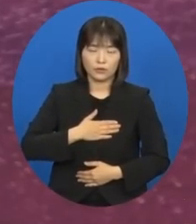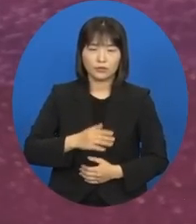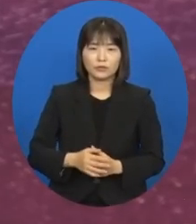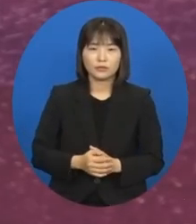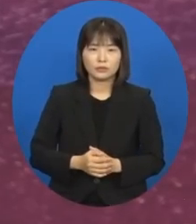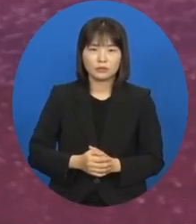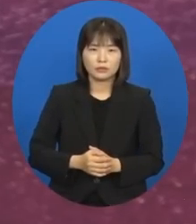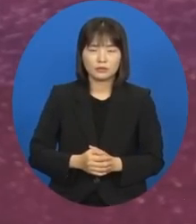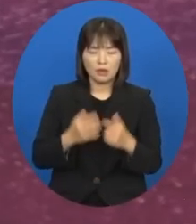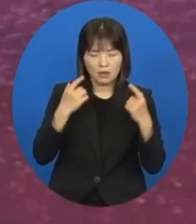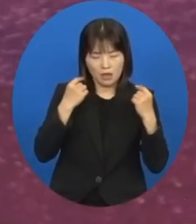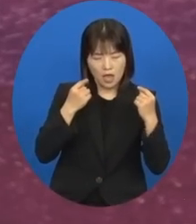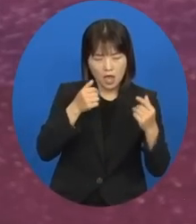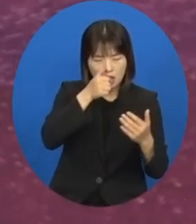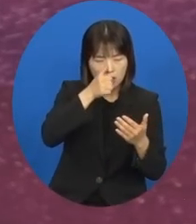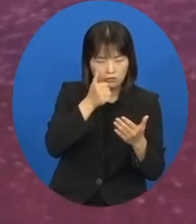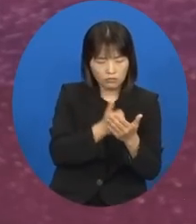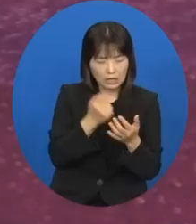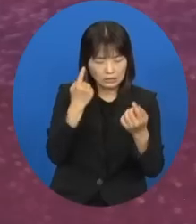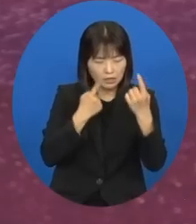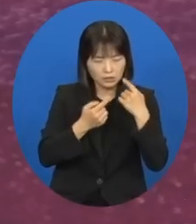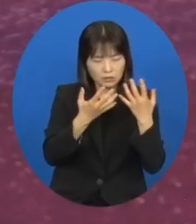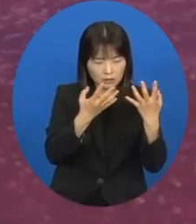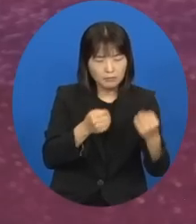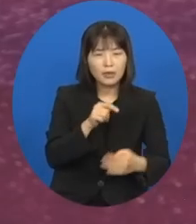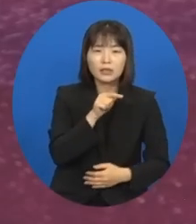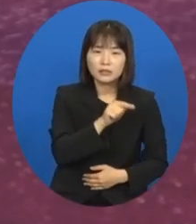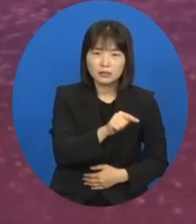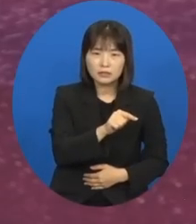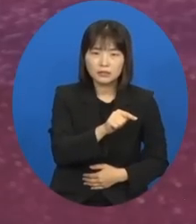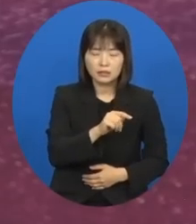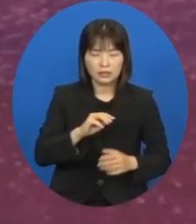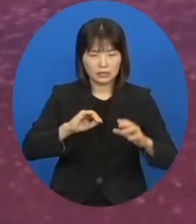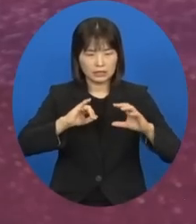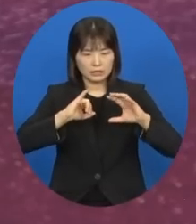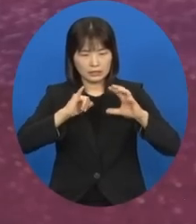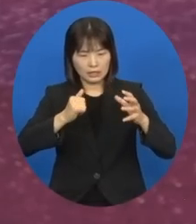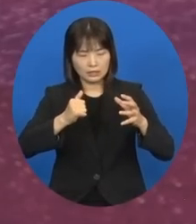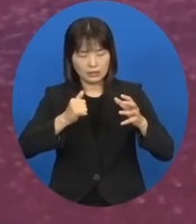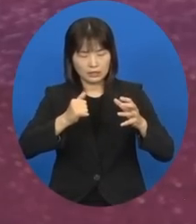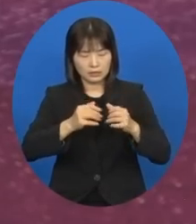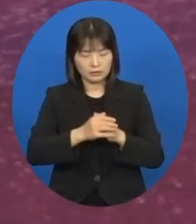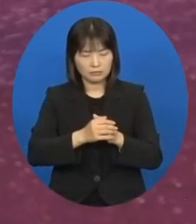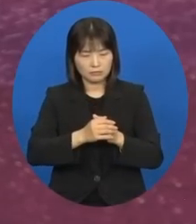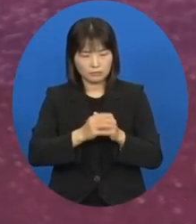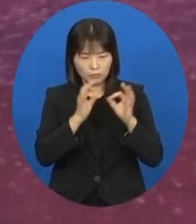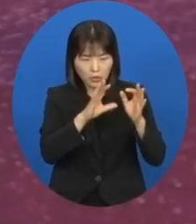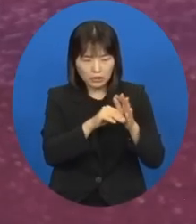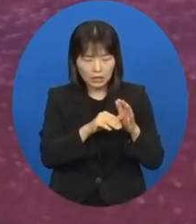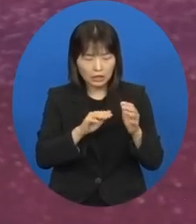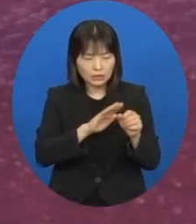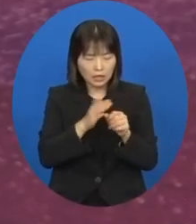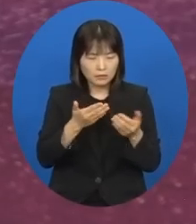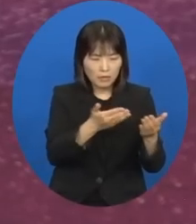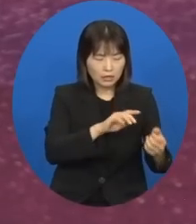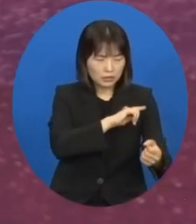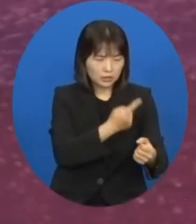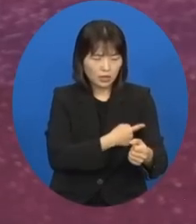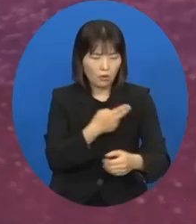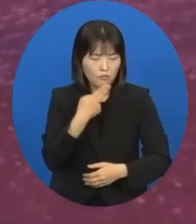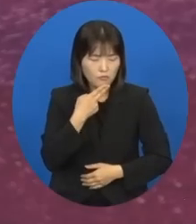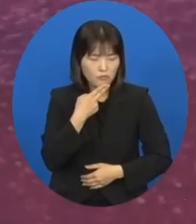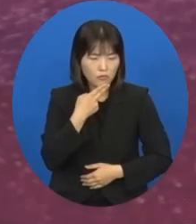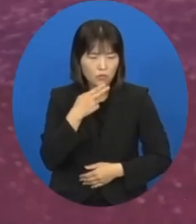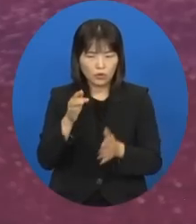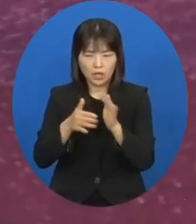여전히 죄 많고 상처 많고 세상으로서는 사랑받을 자격 없고 그리고 심지어 자신을 배반할 것을